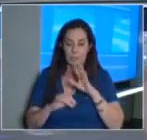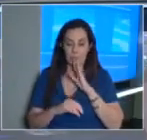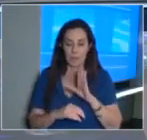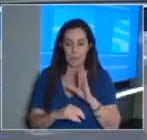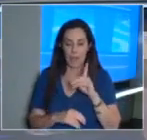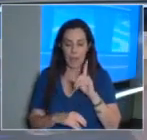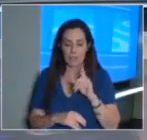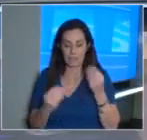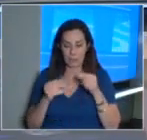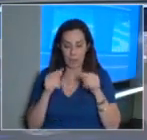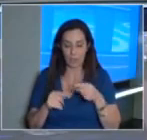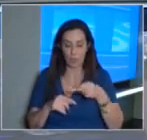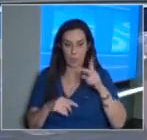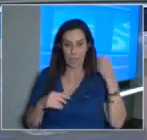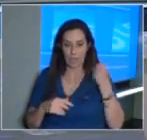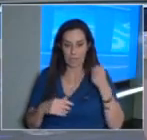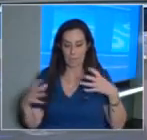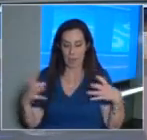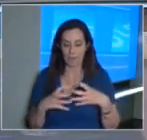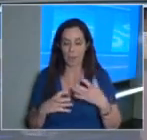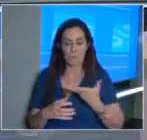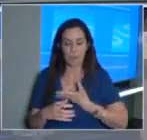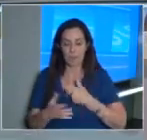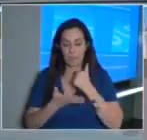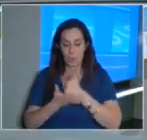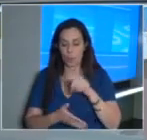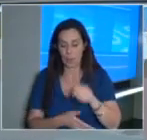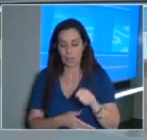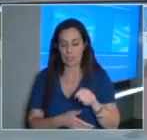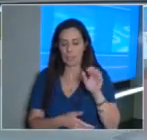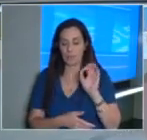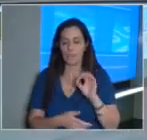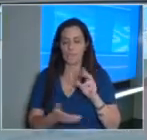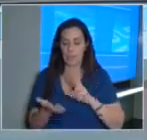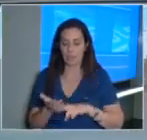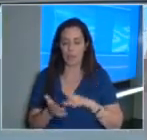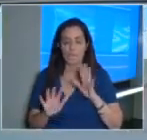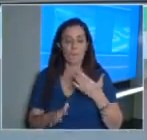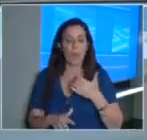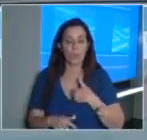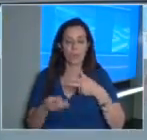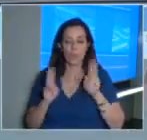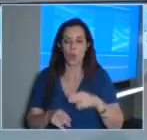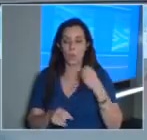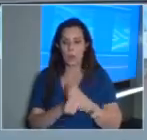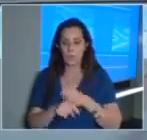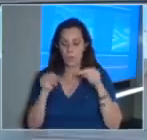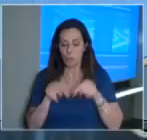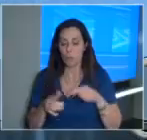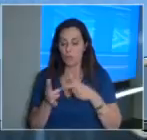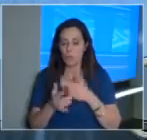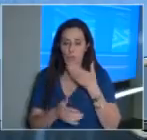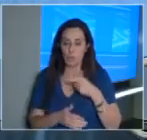הבעיה. הזרמים האלה הולכים ומתחזקים בחברה, מקבלים ייצוג פרלמנטרי ולגיטימיות, ומה שאנחנו יכולים לעשות פה